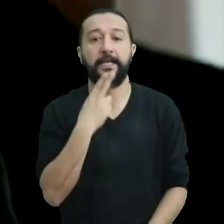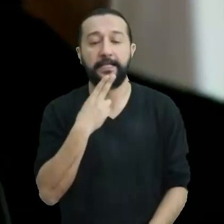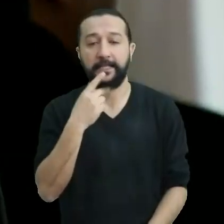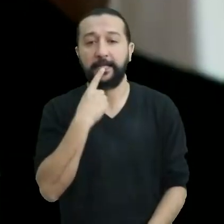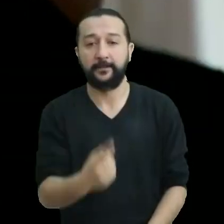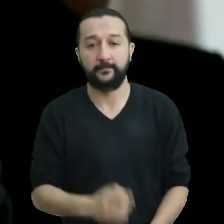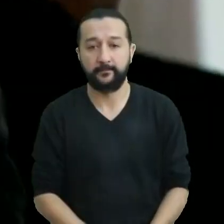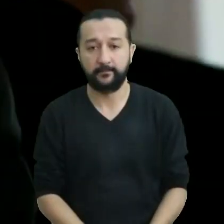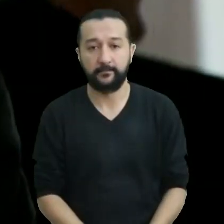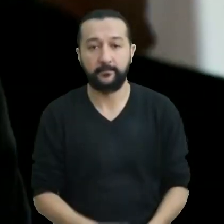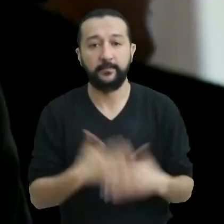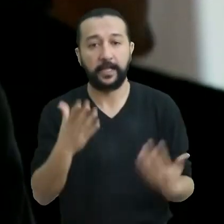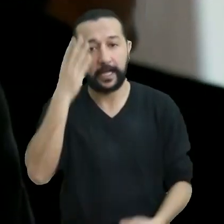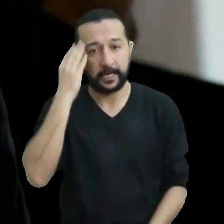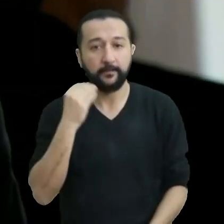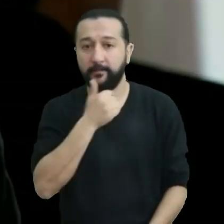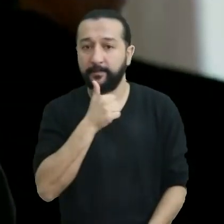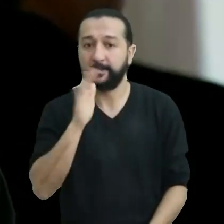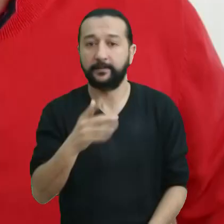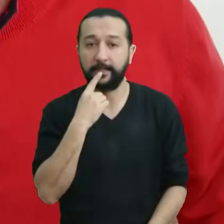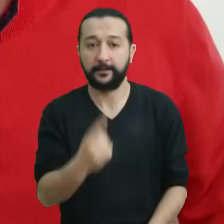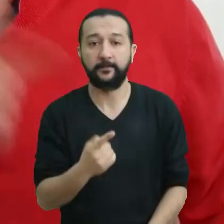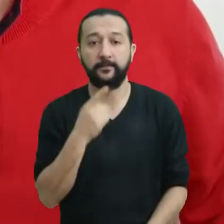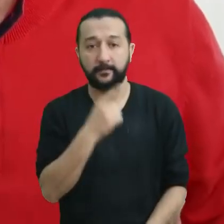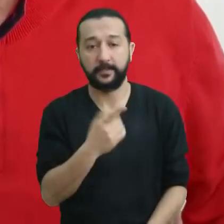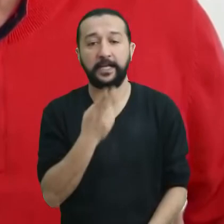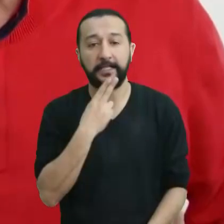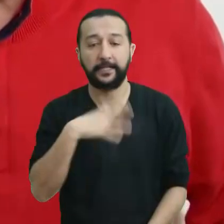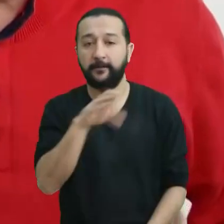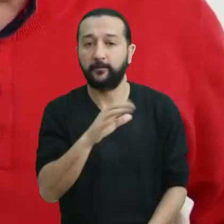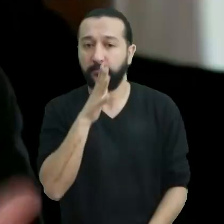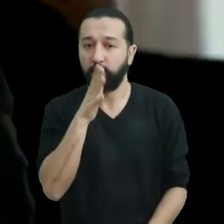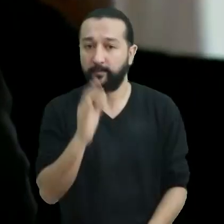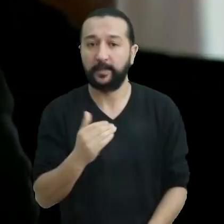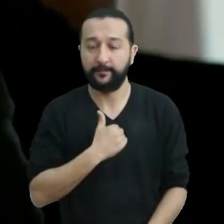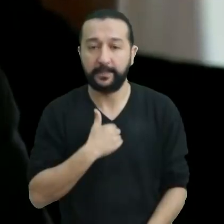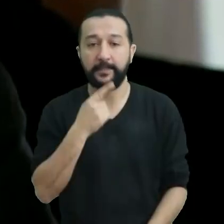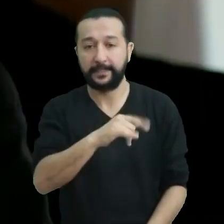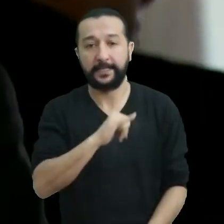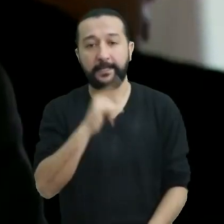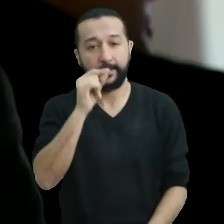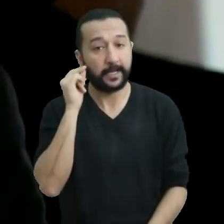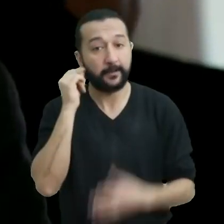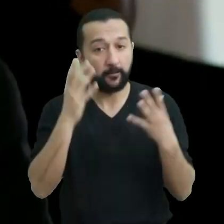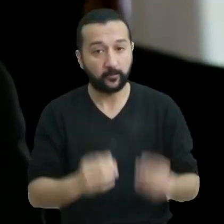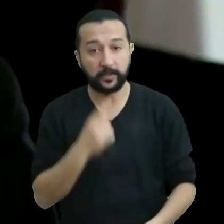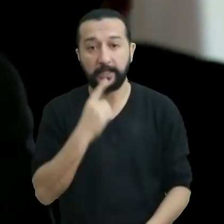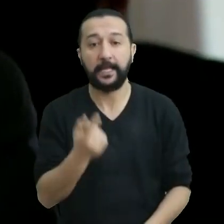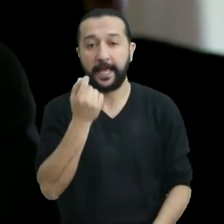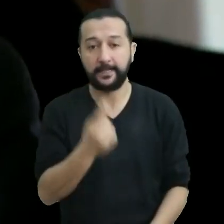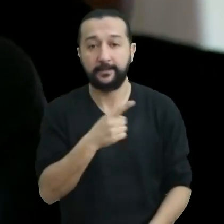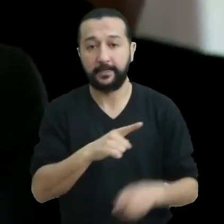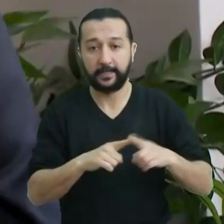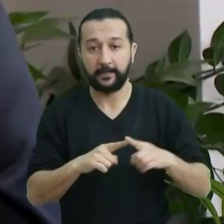Kadınlar. Anladım da babacığım. Şey yani... Kadınlar olduğunu ben de biliyorum. Hani bir yanlarında erkek olursa... ...en